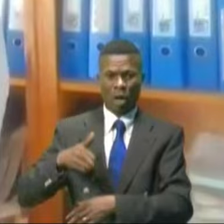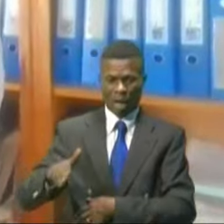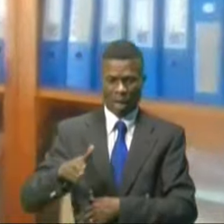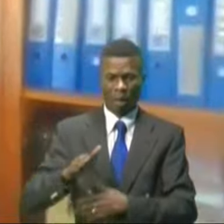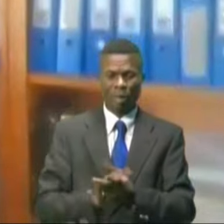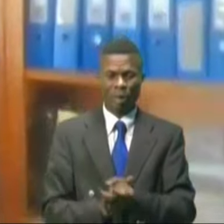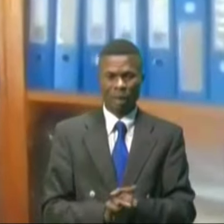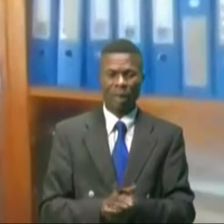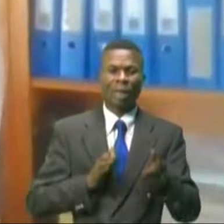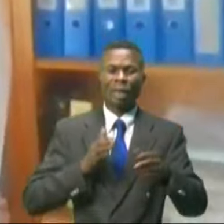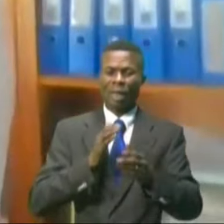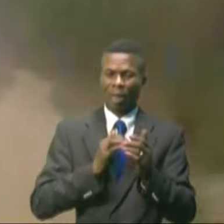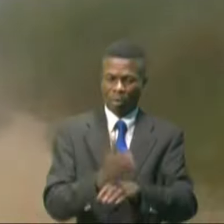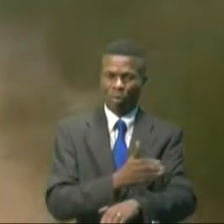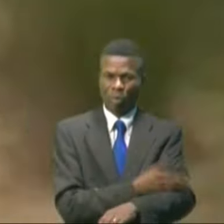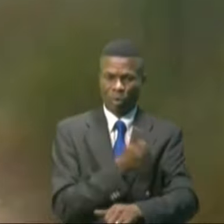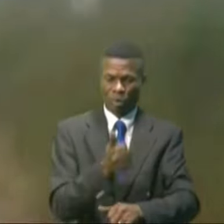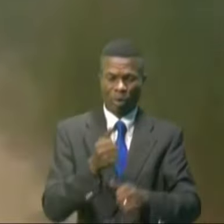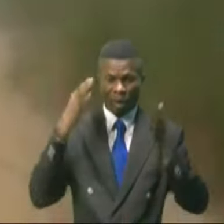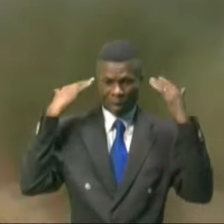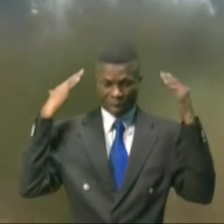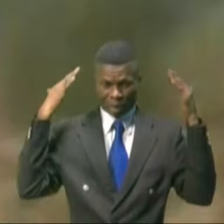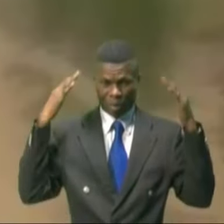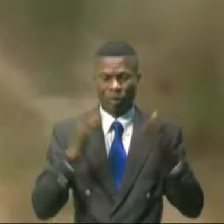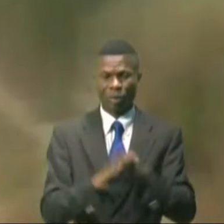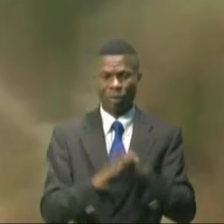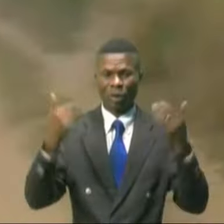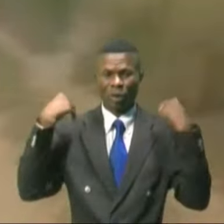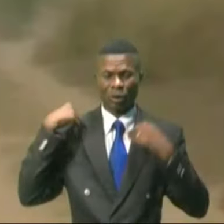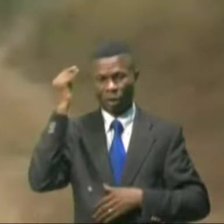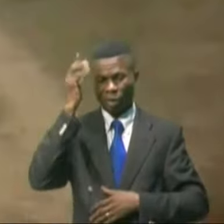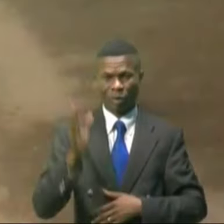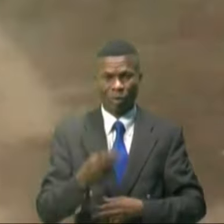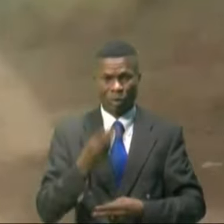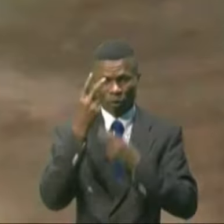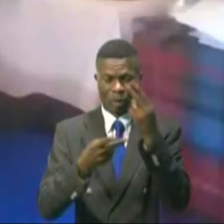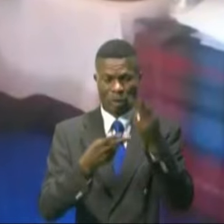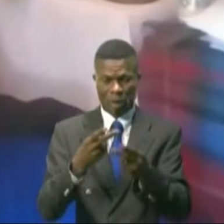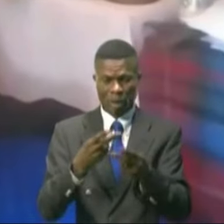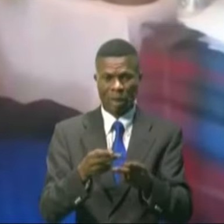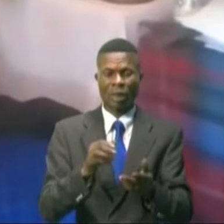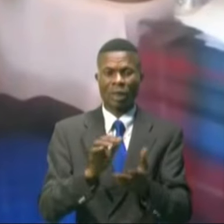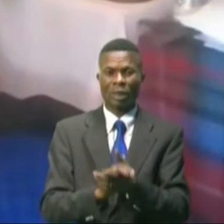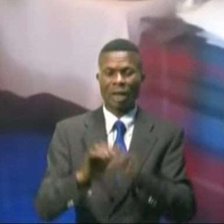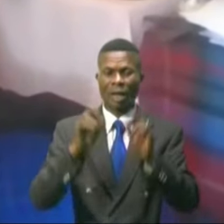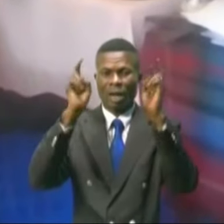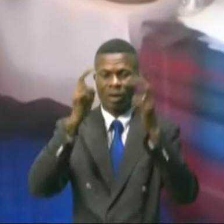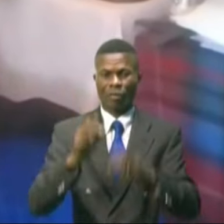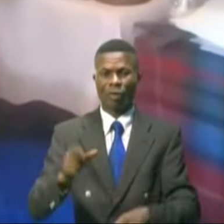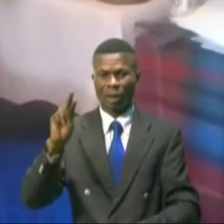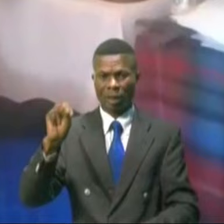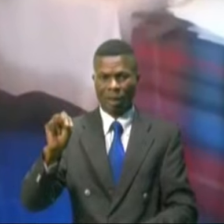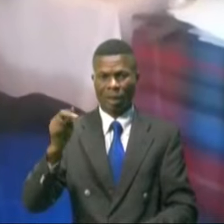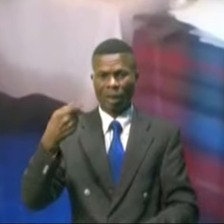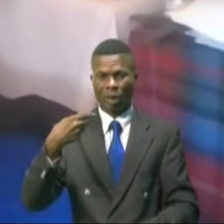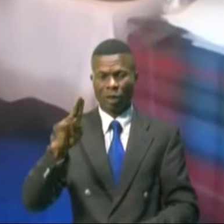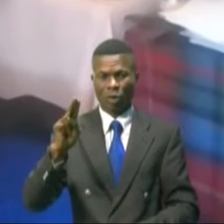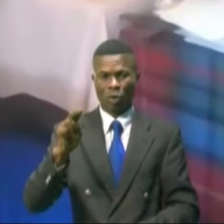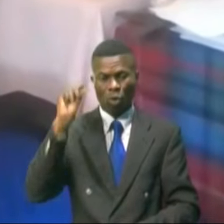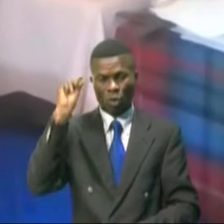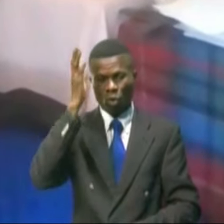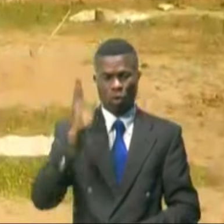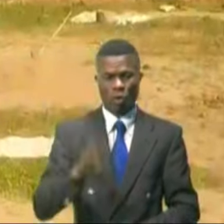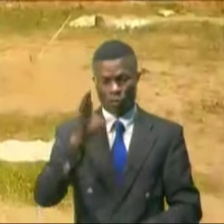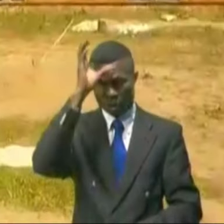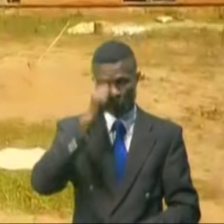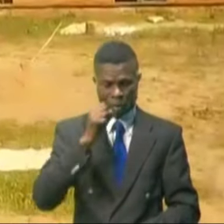les frontières. Suite à ces échos au chef-lieu de province, pendant sa visite d'itinérance à Gungu, le gouverneur du Kwilu, Félicien Kiwai, ne